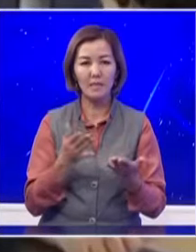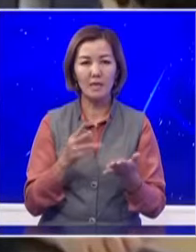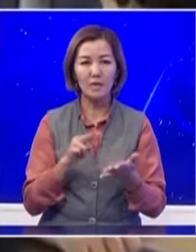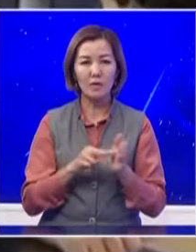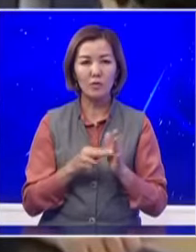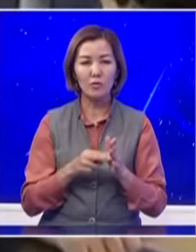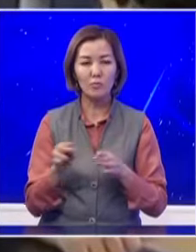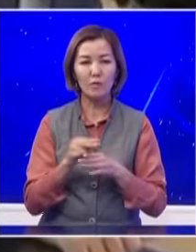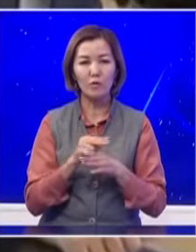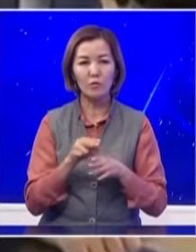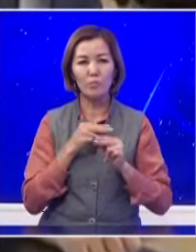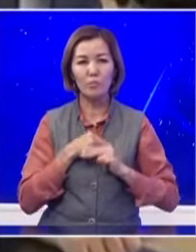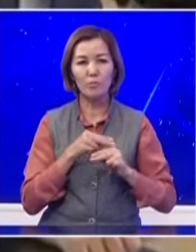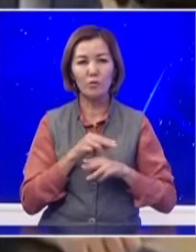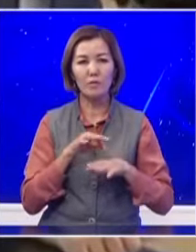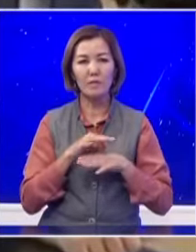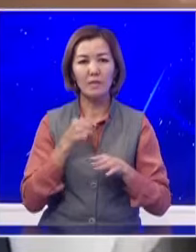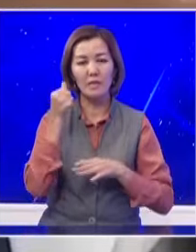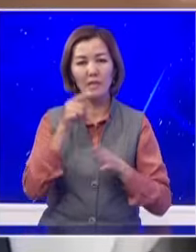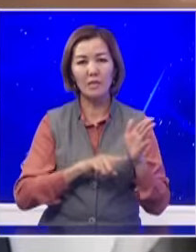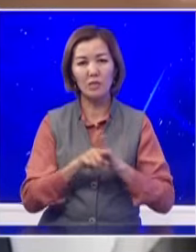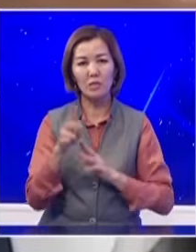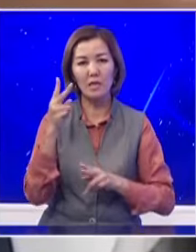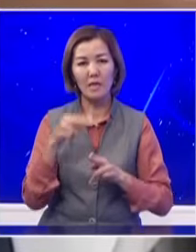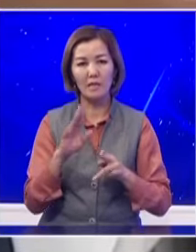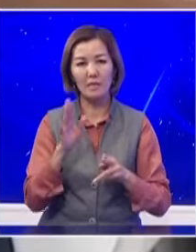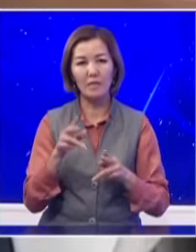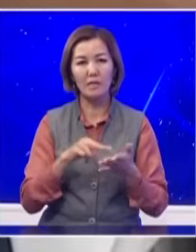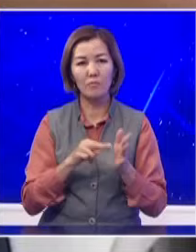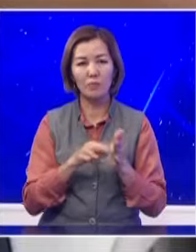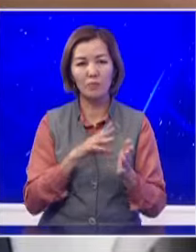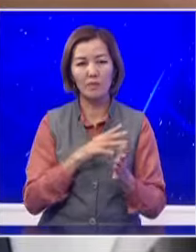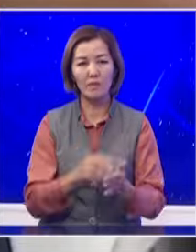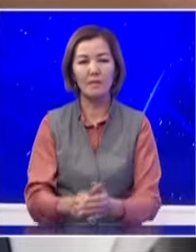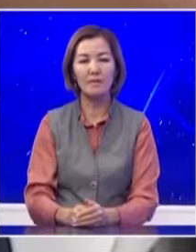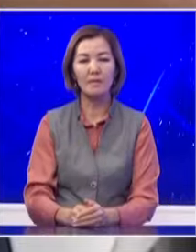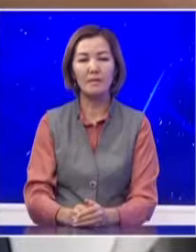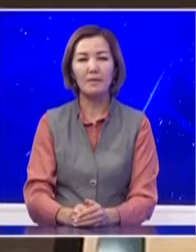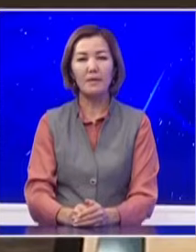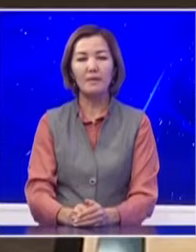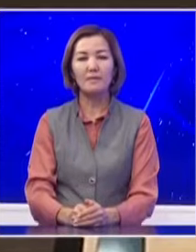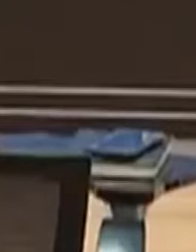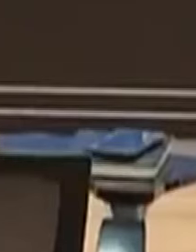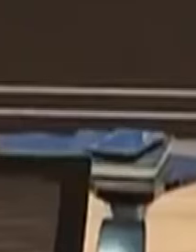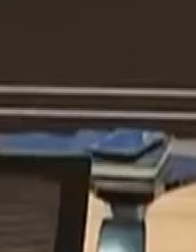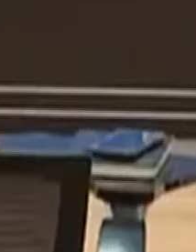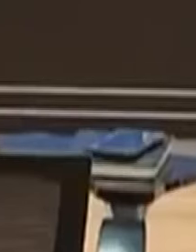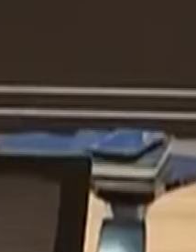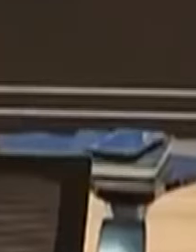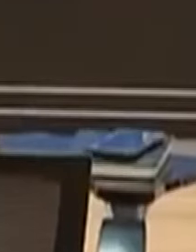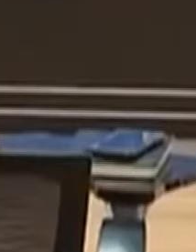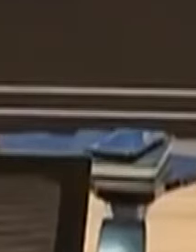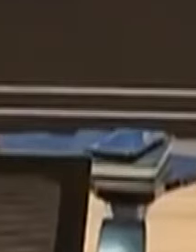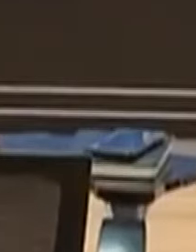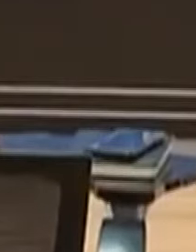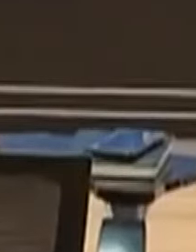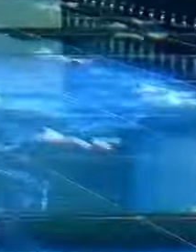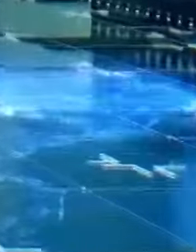тыс жөндеу жұмыстары келесі жылдың басында аяқталады деп жоспарланған. Топтаманы ғалымдар ақпараттары негізінде дайындаған Камила Тынштай, Жетісу